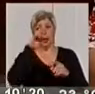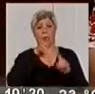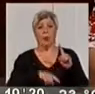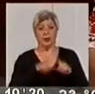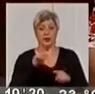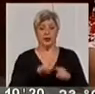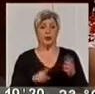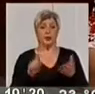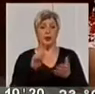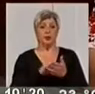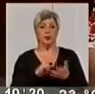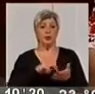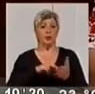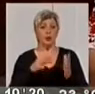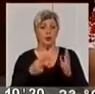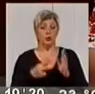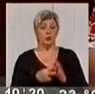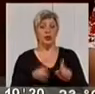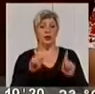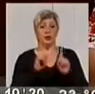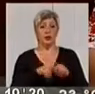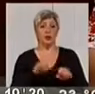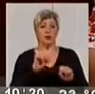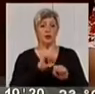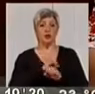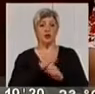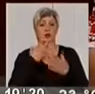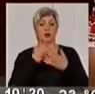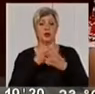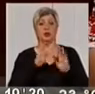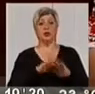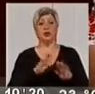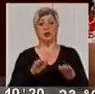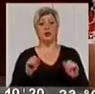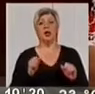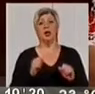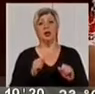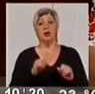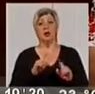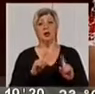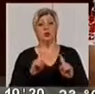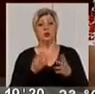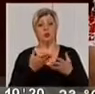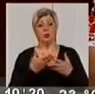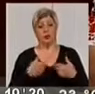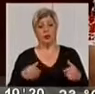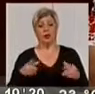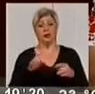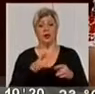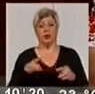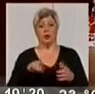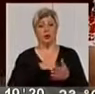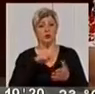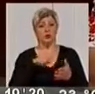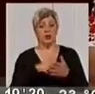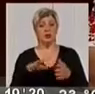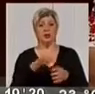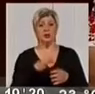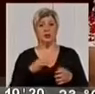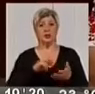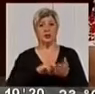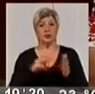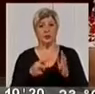теж свій відпочинок своїх дітей і заздалегідь робити всі для того, щоб ми і в районі, і в місті, і в області запланували